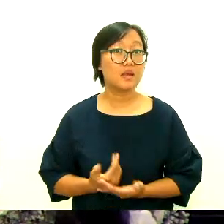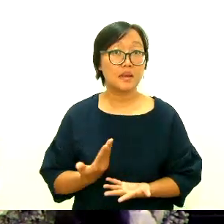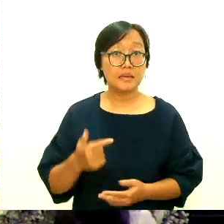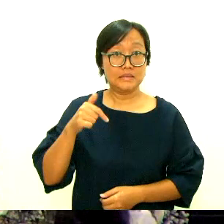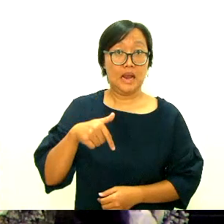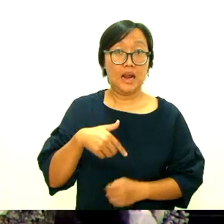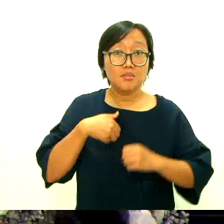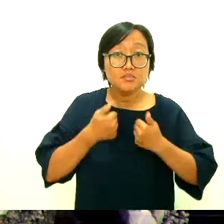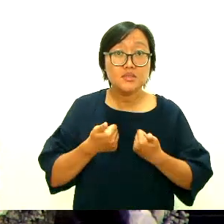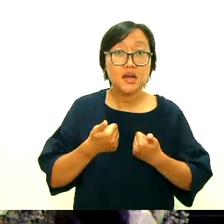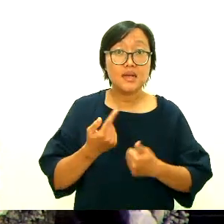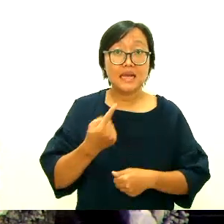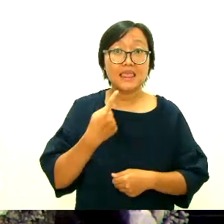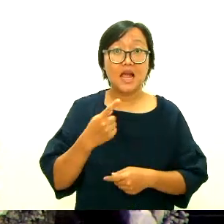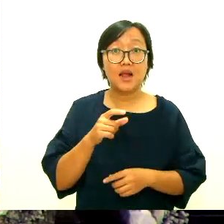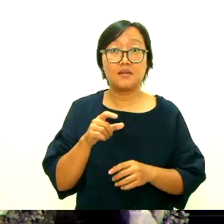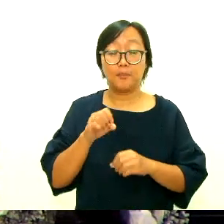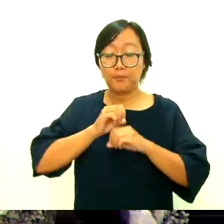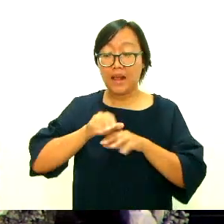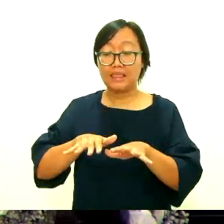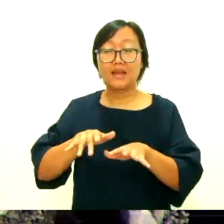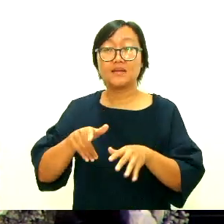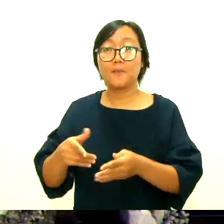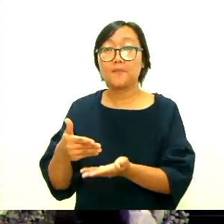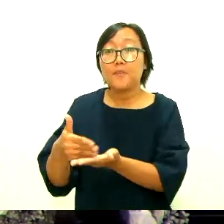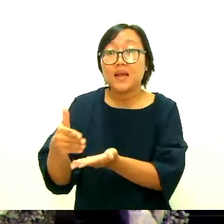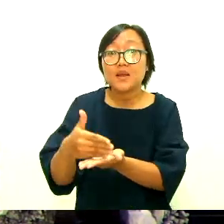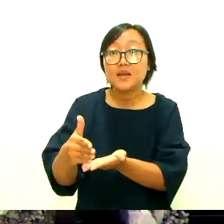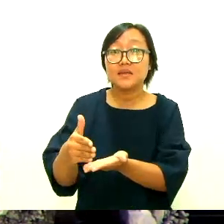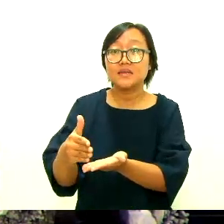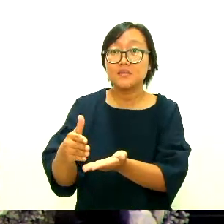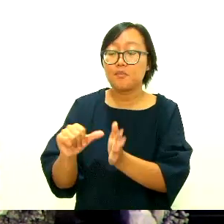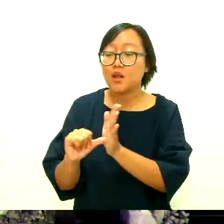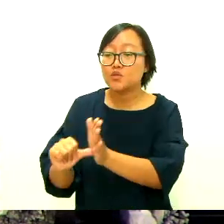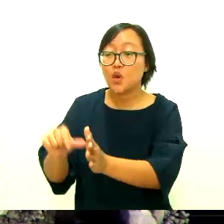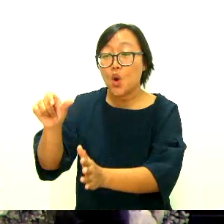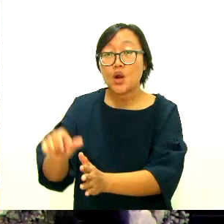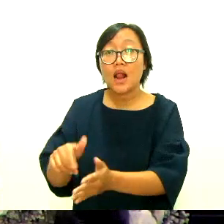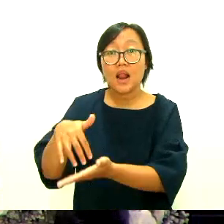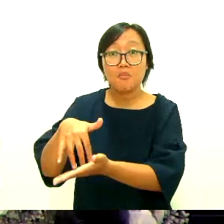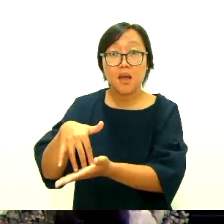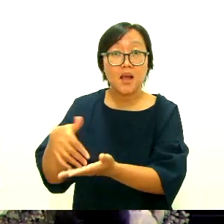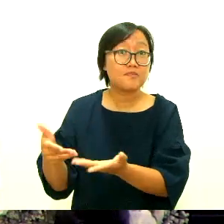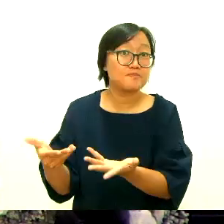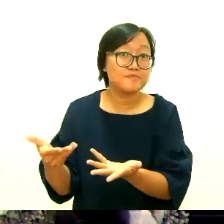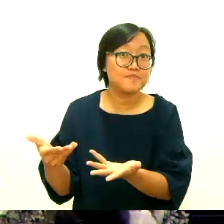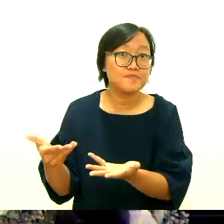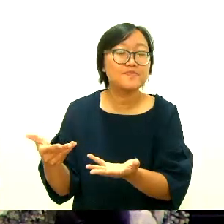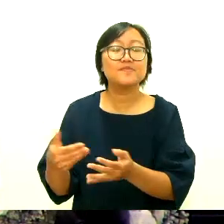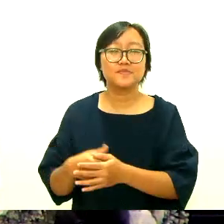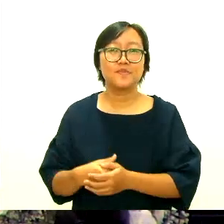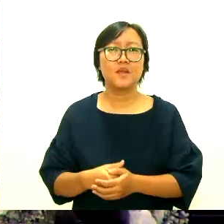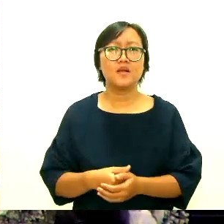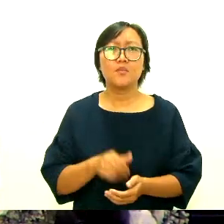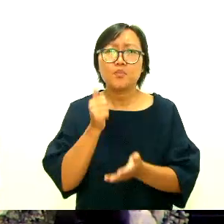ini the lounge saudara-saudari yang terkasih banyak orang itu ingin bertemu dengan Paus Fransiskus